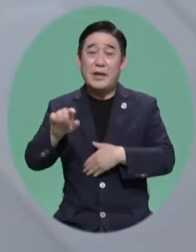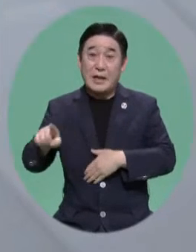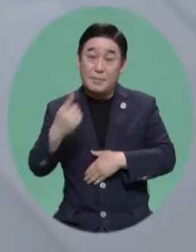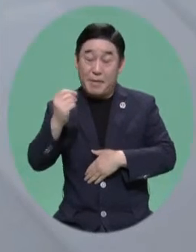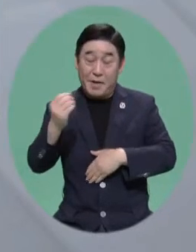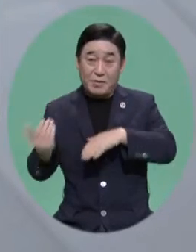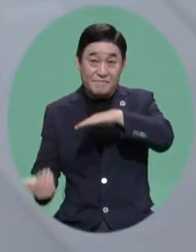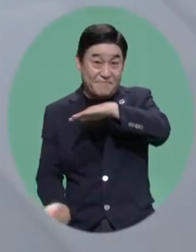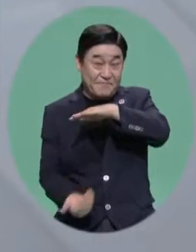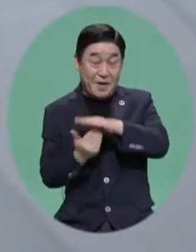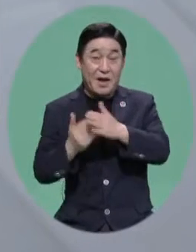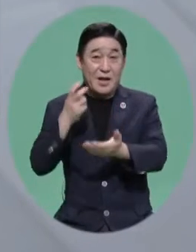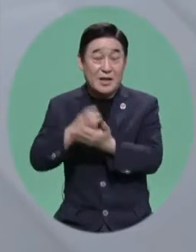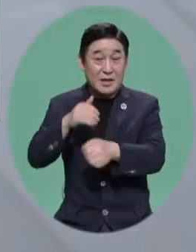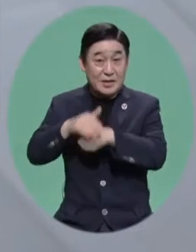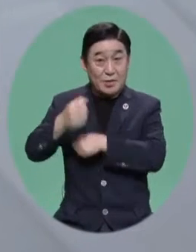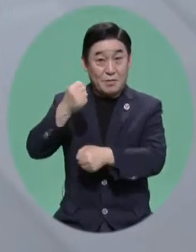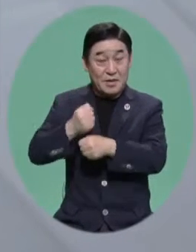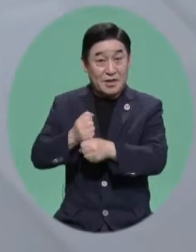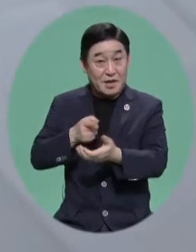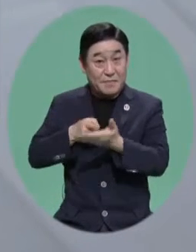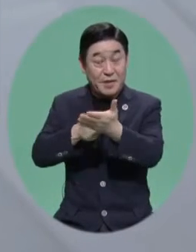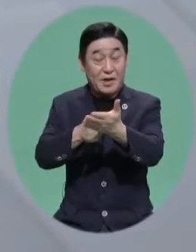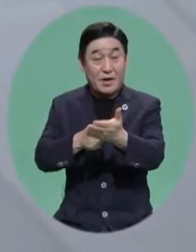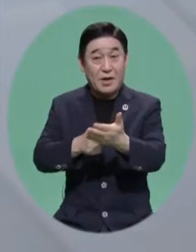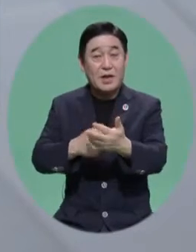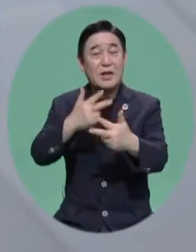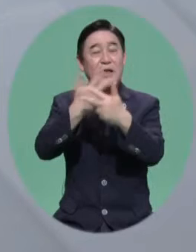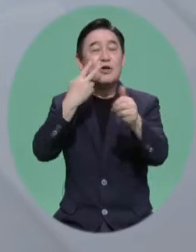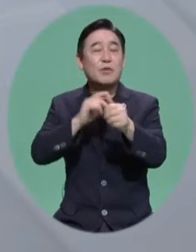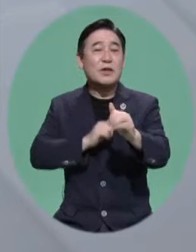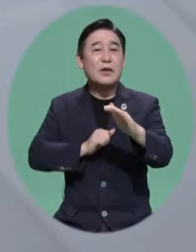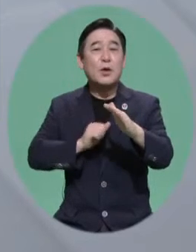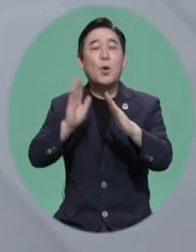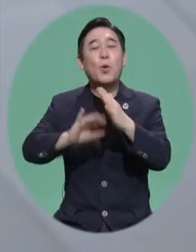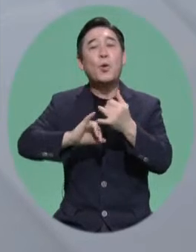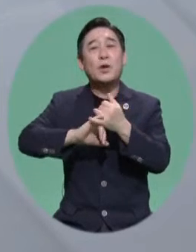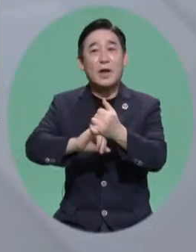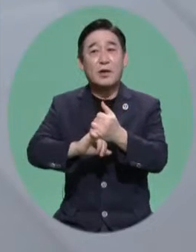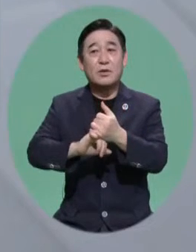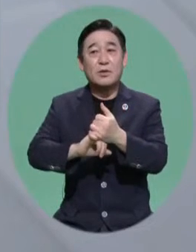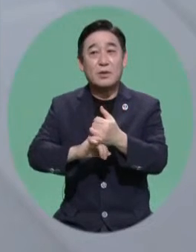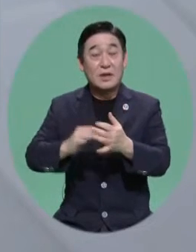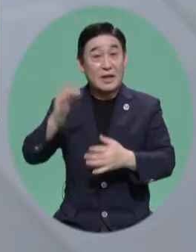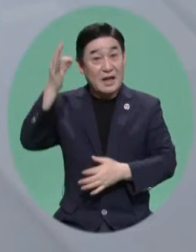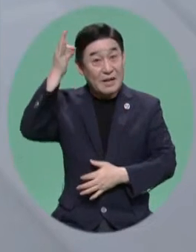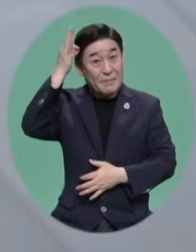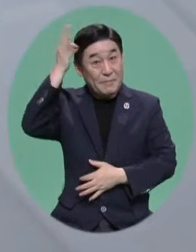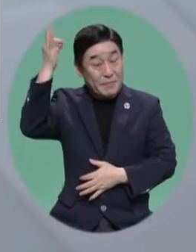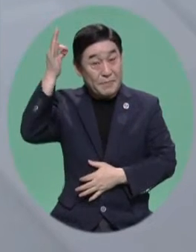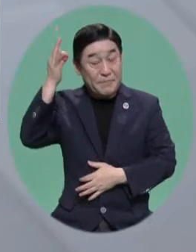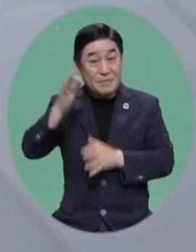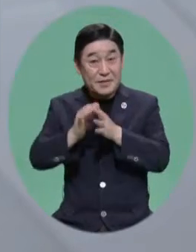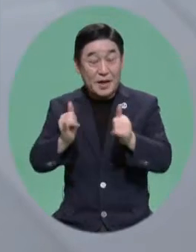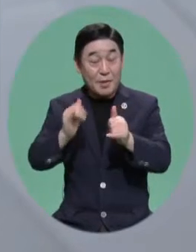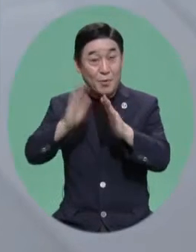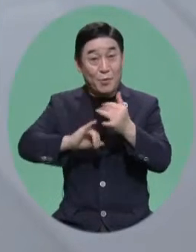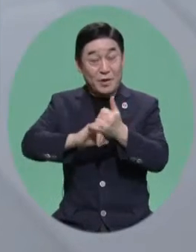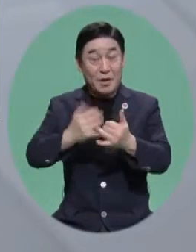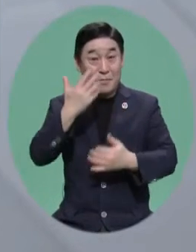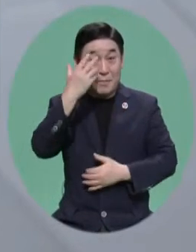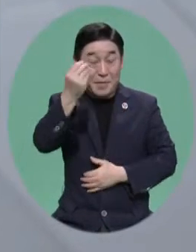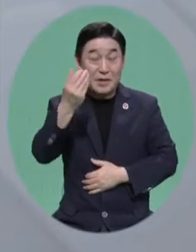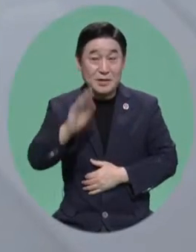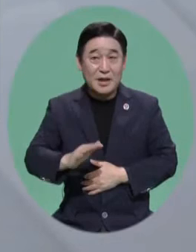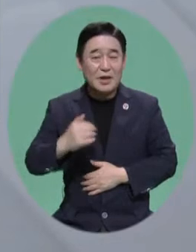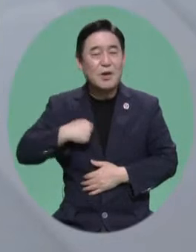하자 이런 말씀 드리고요 우리 이번 임대 법 대표 엄마 귀로 대표 공약으로 탈모 포기한 기억 그러려면 많이 있습니다 저는